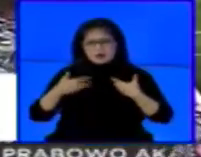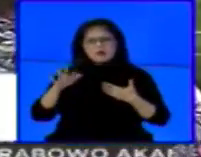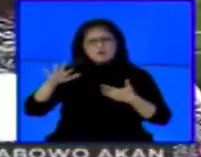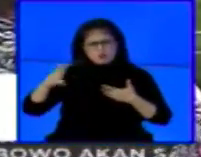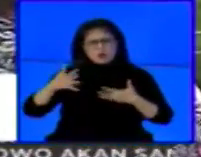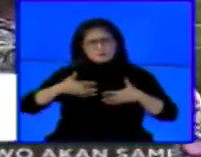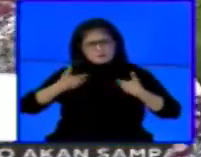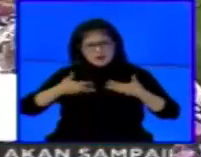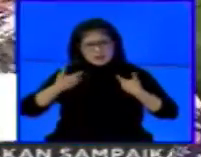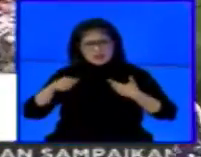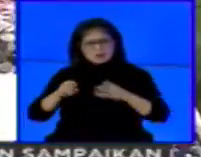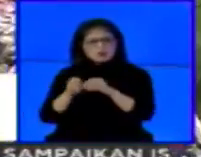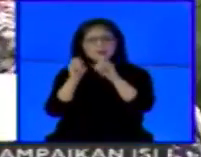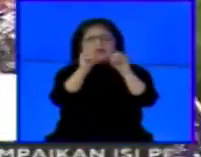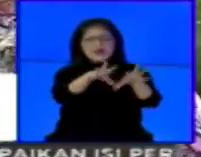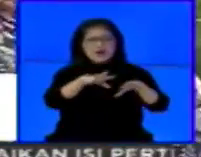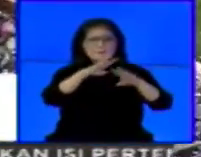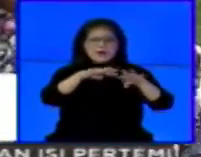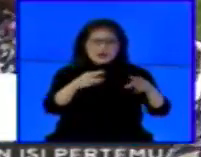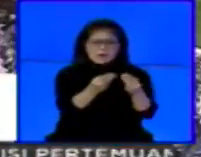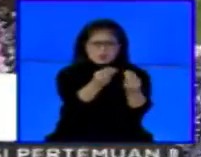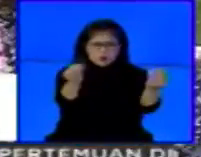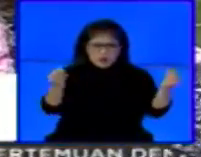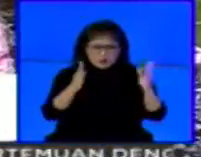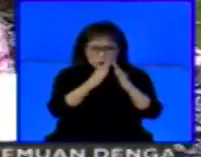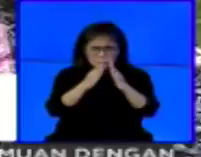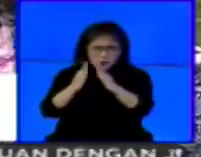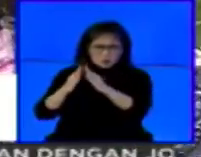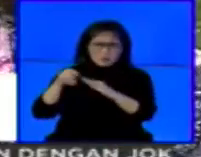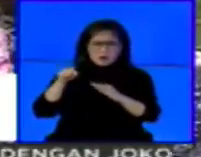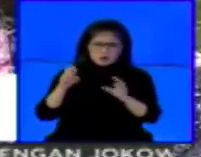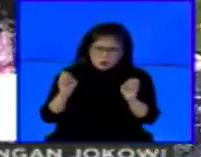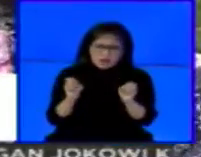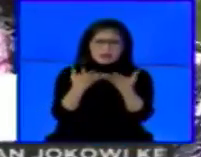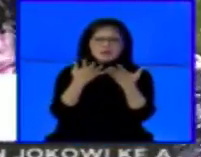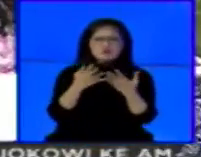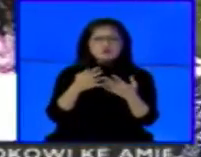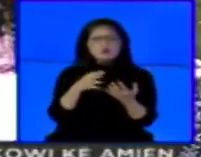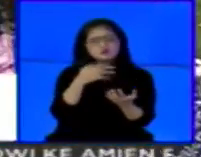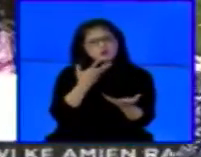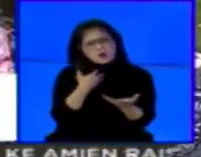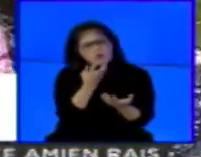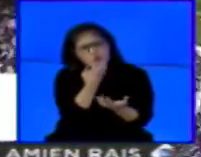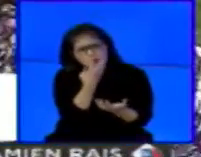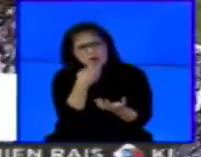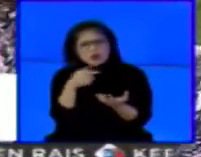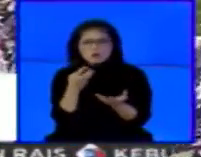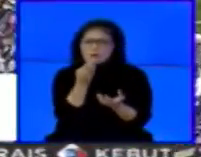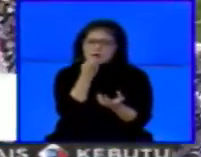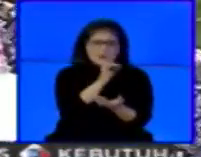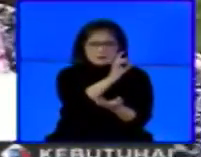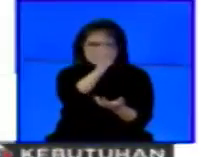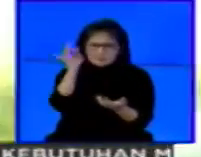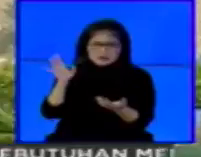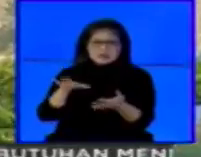ke perkebunan warga, karena misalnya disitulah mereka menemukan buah yang mereka suka, mereka makan. Nah, nanti mungkin bisa